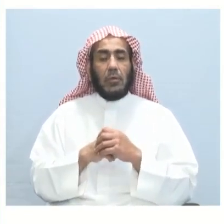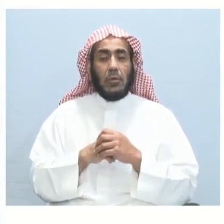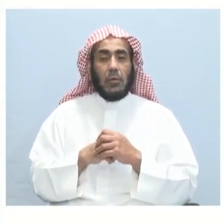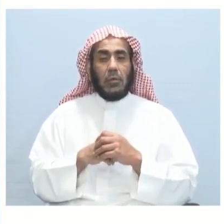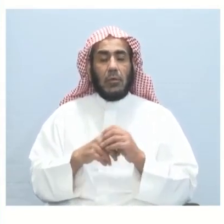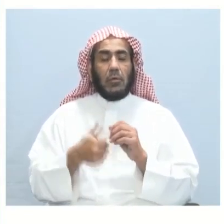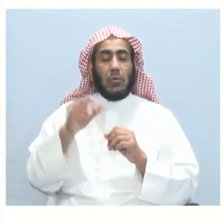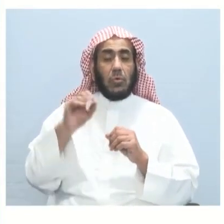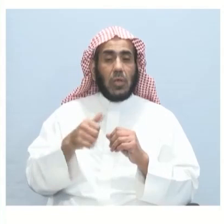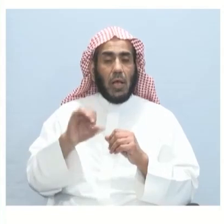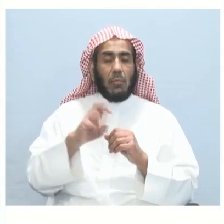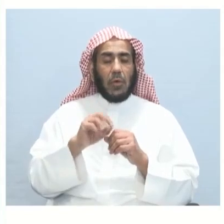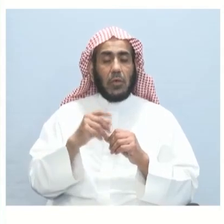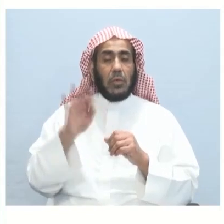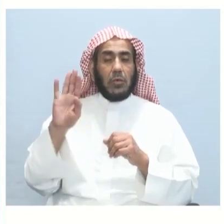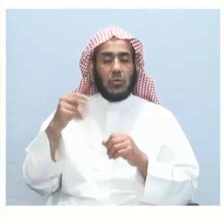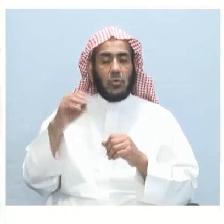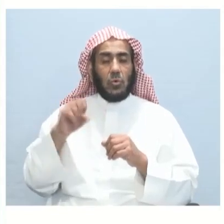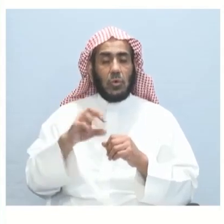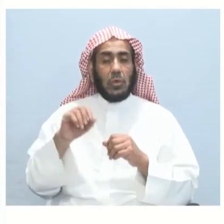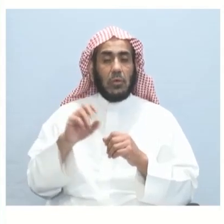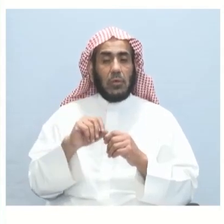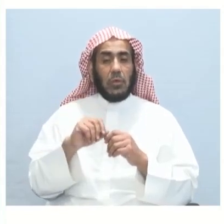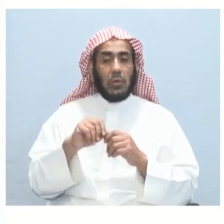اسامه سعود هو